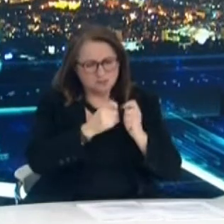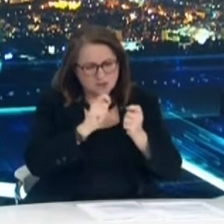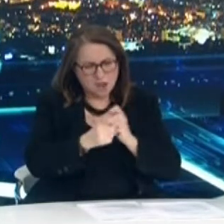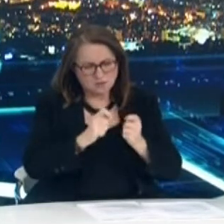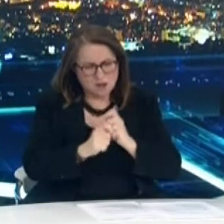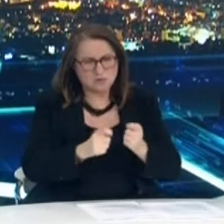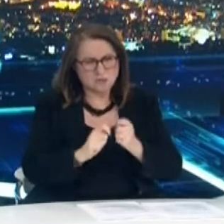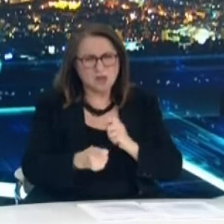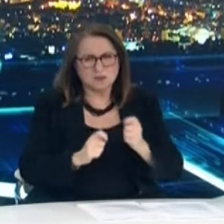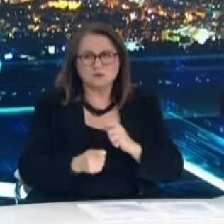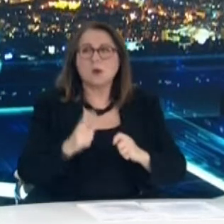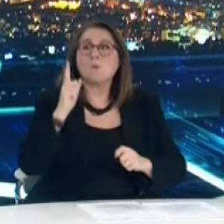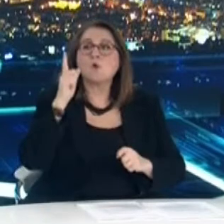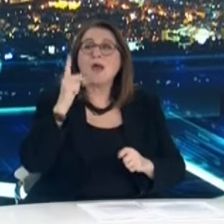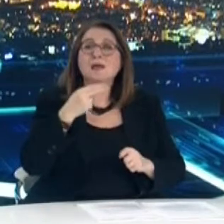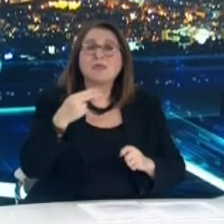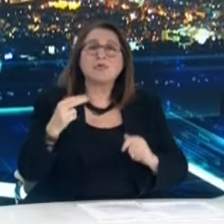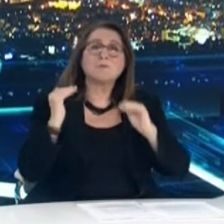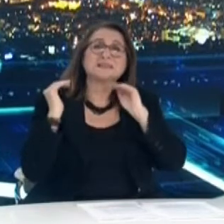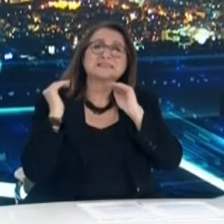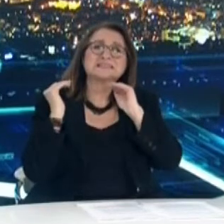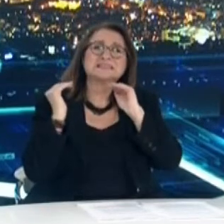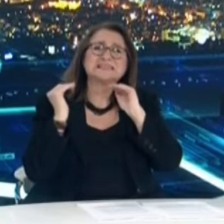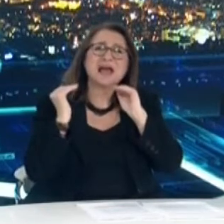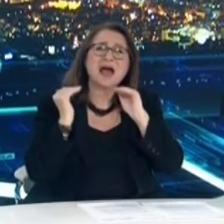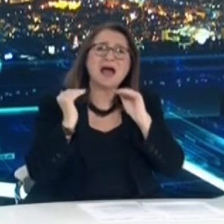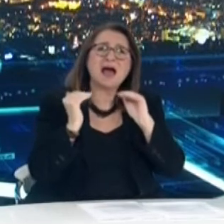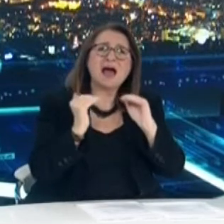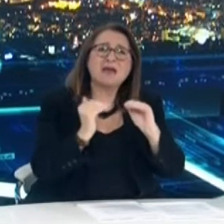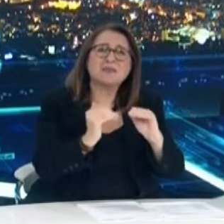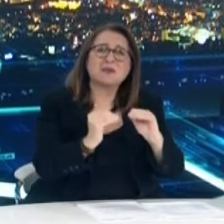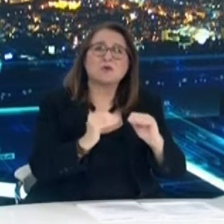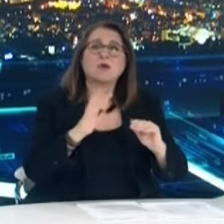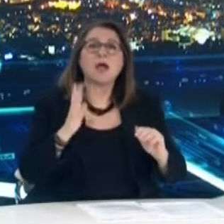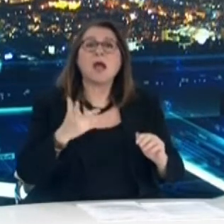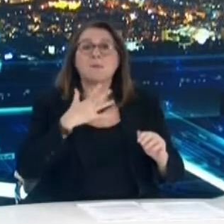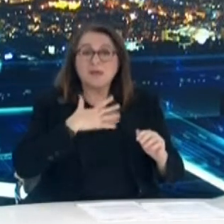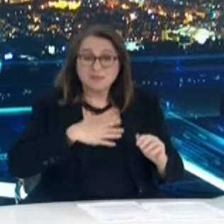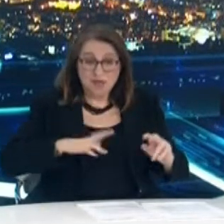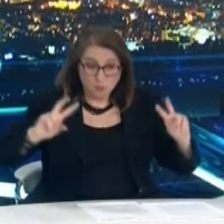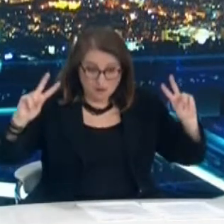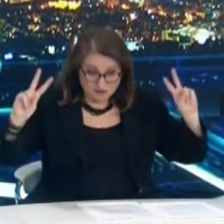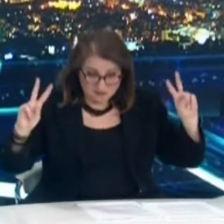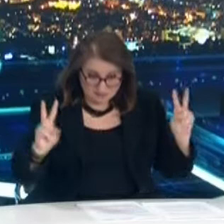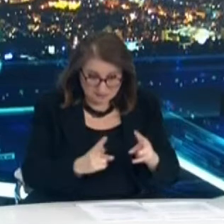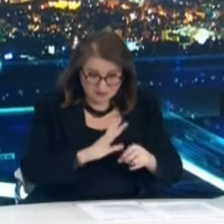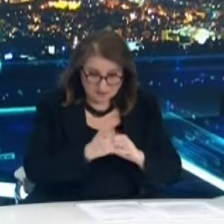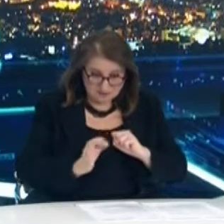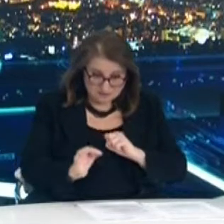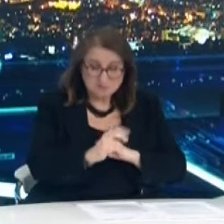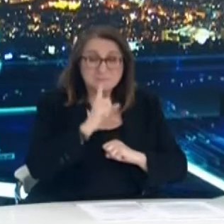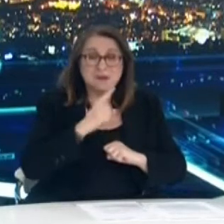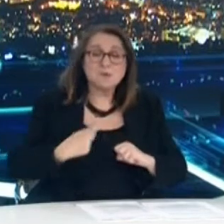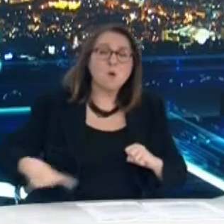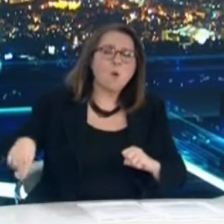παραμένει σταθερή όλο αυτό το διάστημα. Για να περιοριστεί η πανδημία, χρειάζεται η συμβολή όλων μας. Μέχρι να εμβολιαστεί το μεγαλύτερο μέρος του